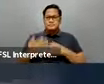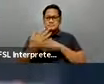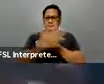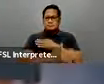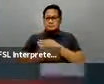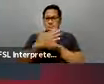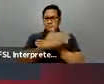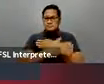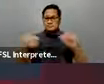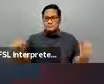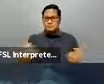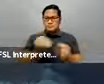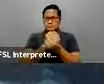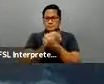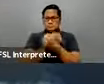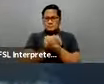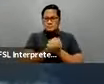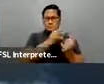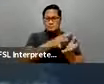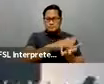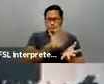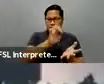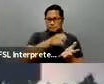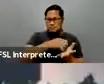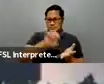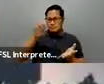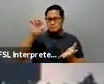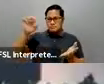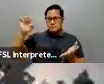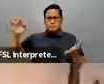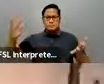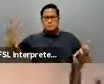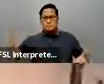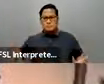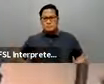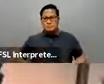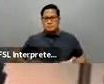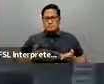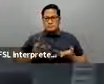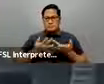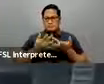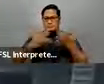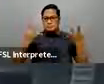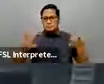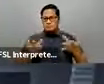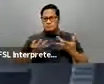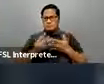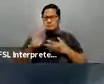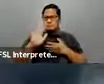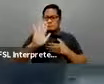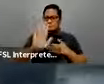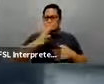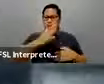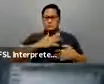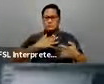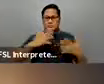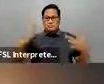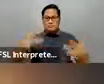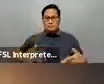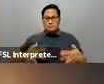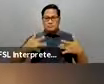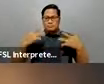Kayang mag-ibig, kaya sa sinakanan, alam ng puso, sa titik